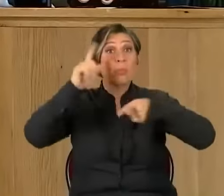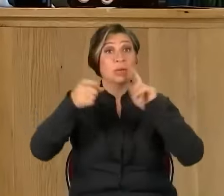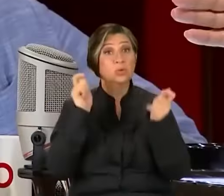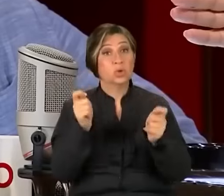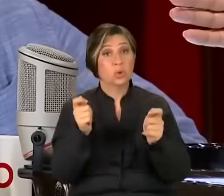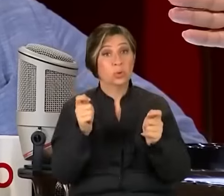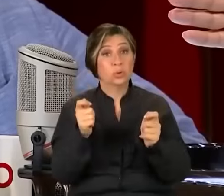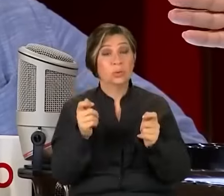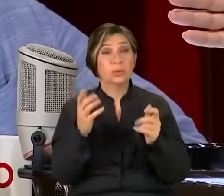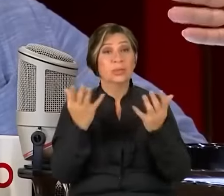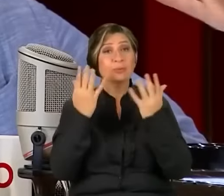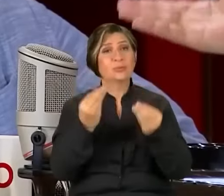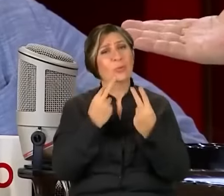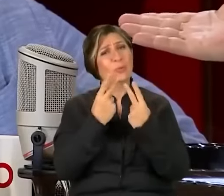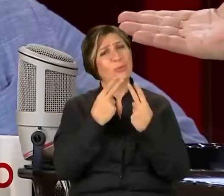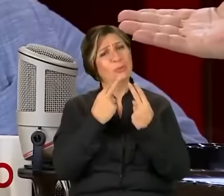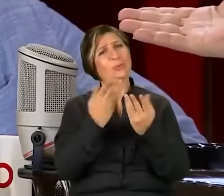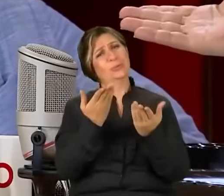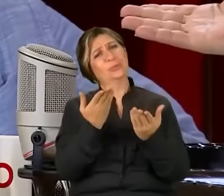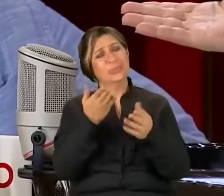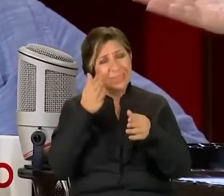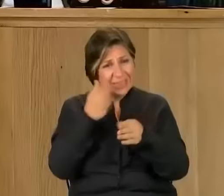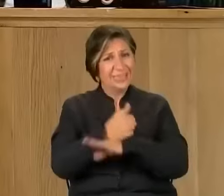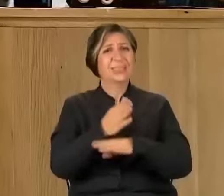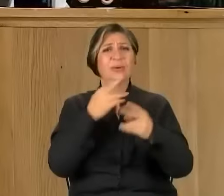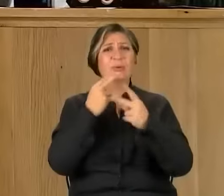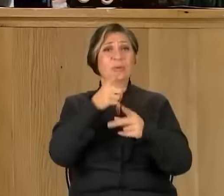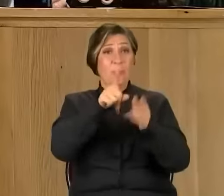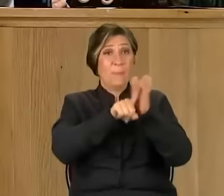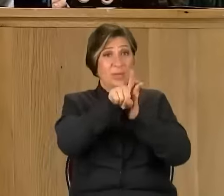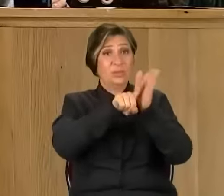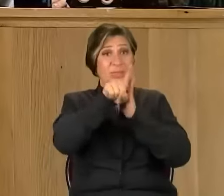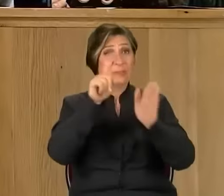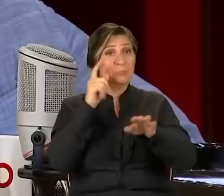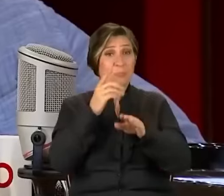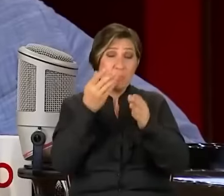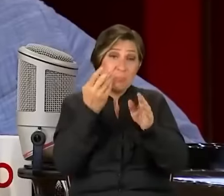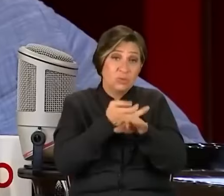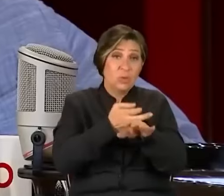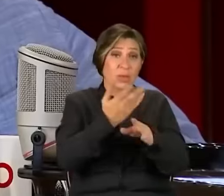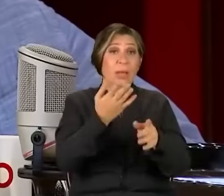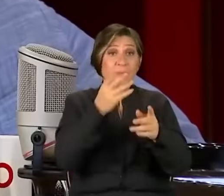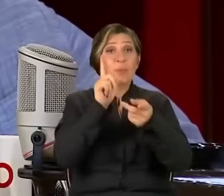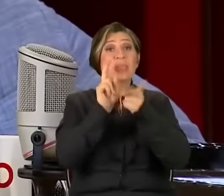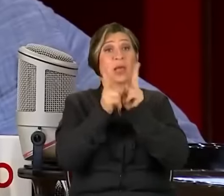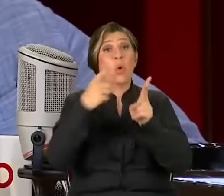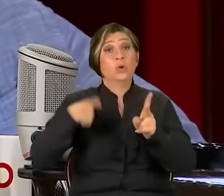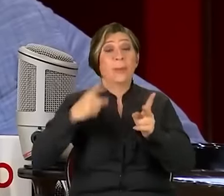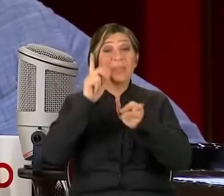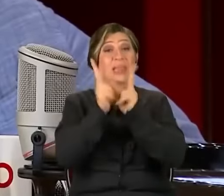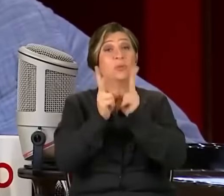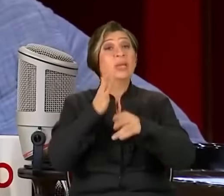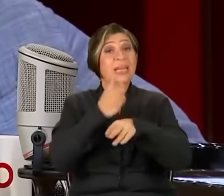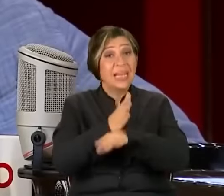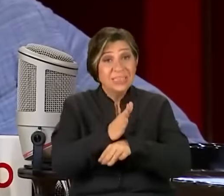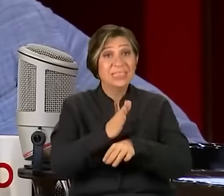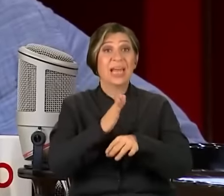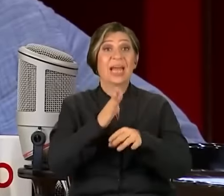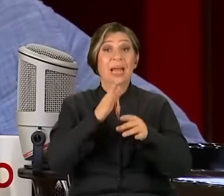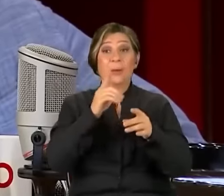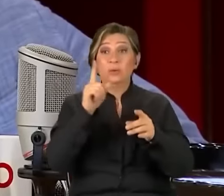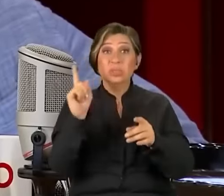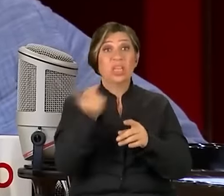bir şey. Ya ne güzel konuşuyorsun yani, ne, ya. Ne evet, gerçekten ya. İşte bu yani senin başarın, Allah Allah. Ne güzel konuşuyorsun. Bir tiyatro, evet. Yani özel bir tiyatroda gerçekten